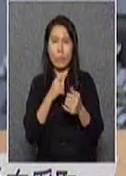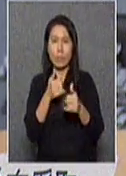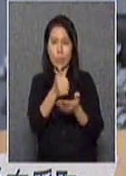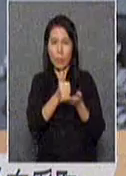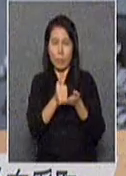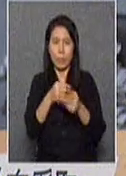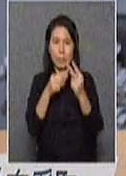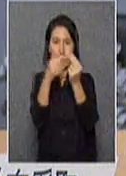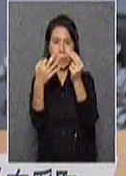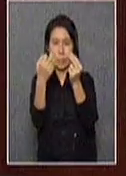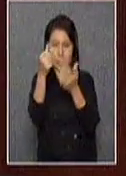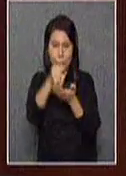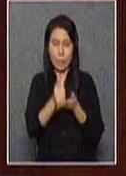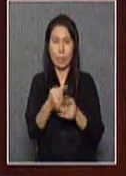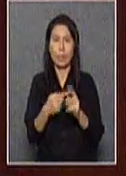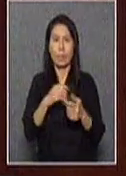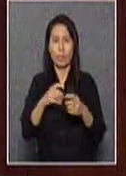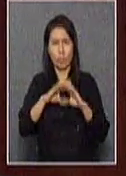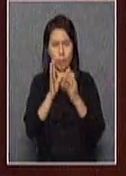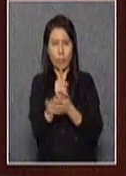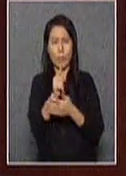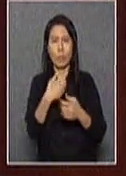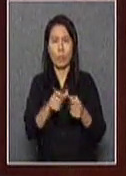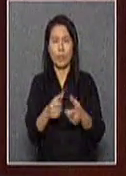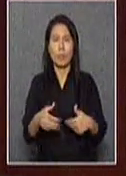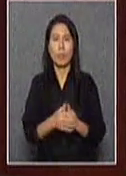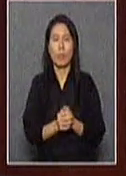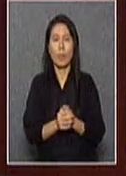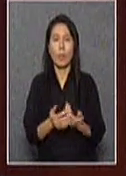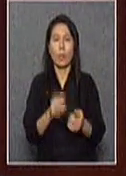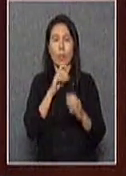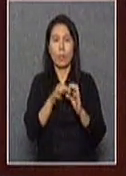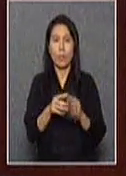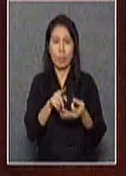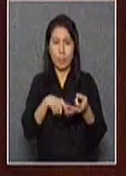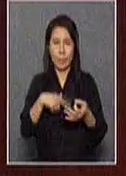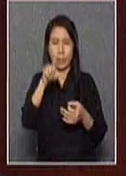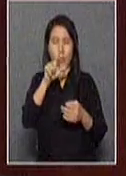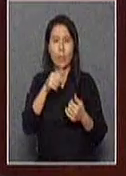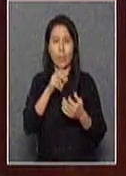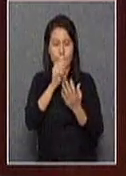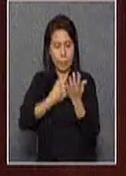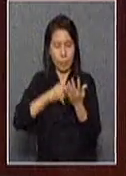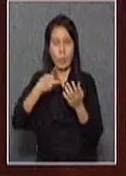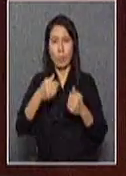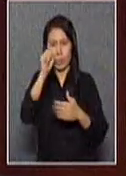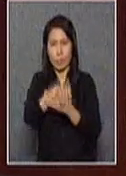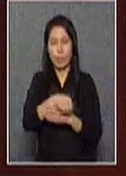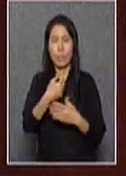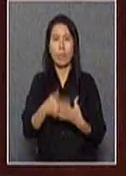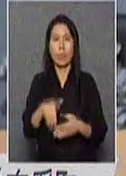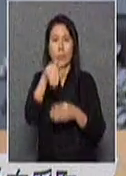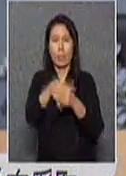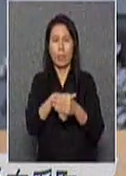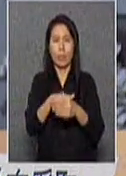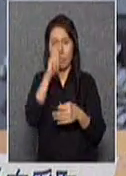的全年預算開支。 現在各位提出的待決議題是梁國雄議員動議的修正案，予以通過。現在付諸表決。梁國雄議員要